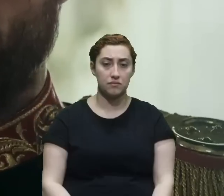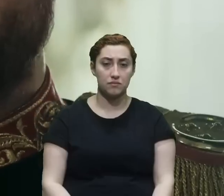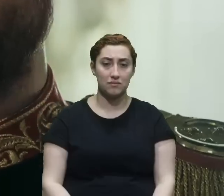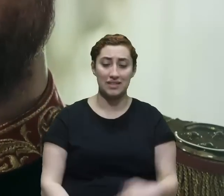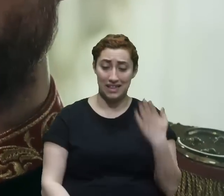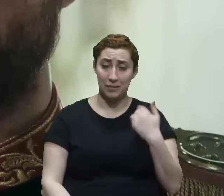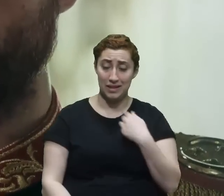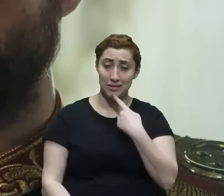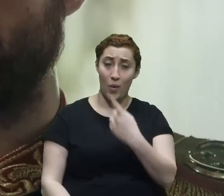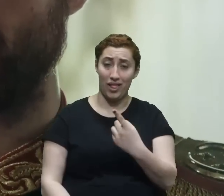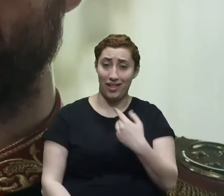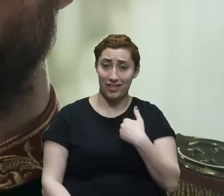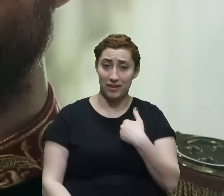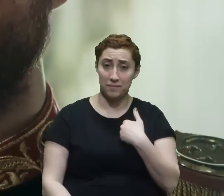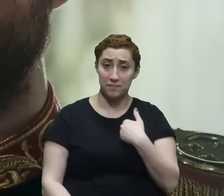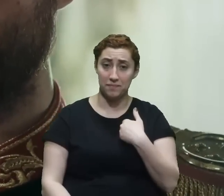Demin de belirttiğim gibi,